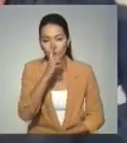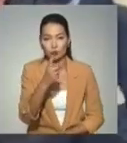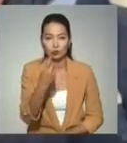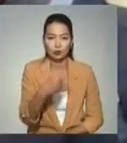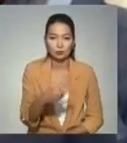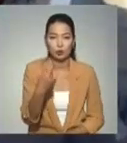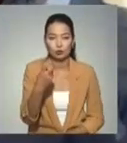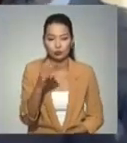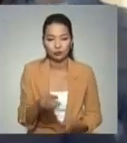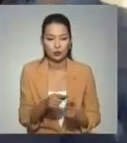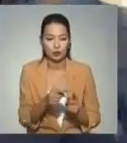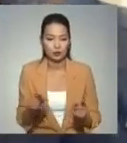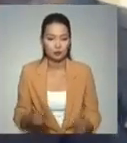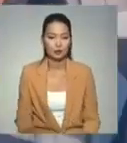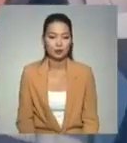мың теңге аралығында.